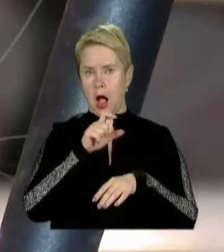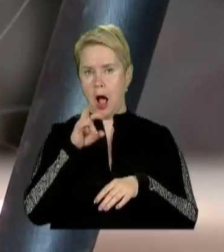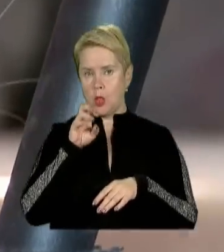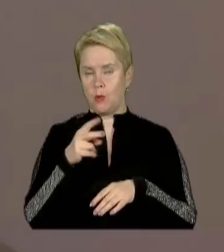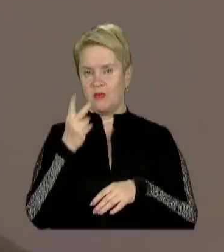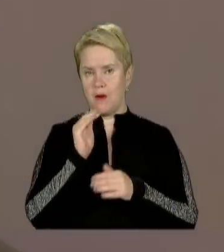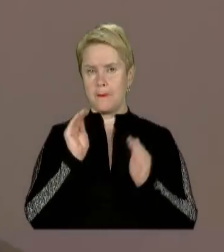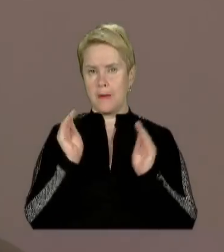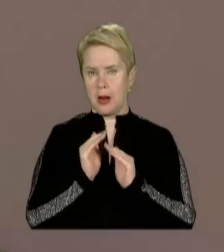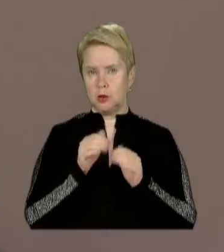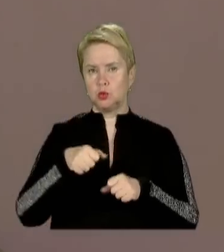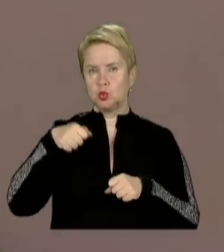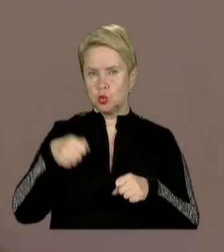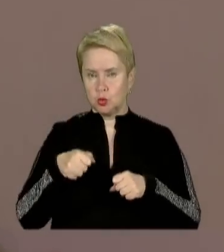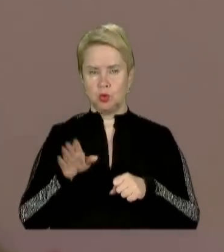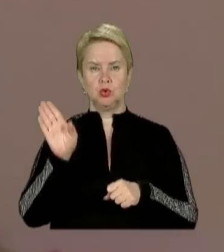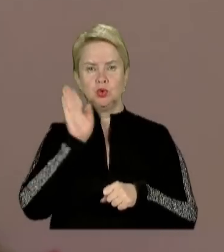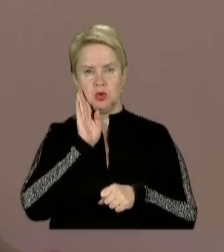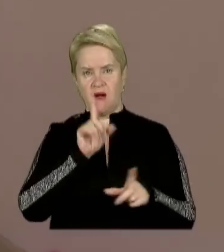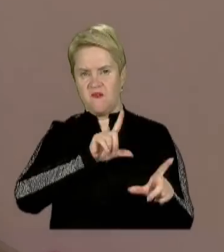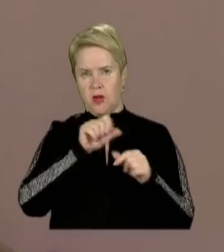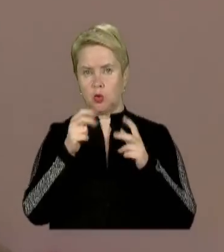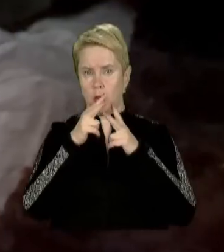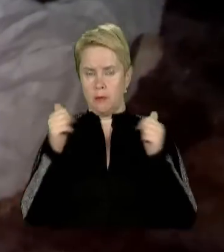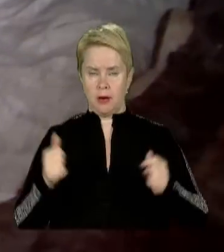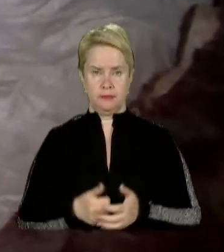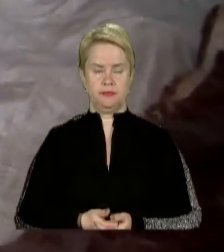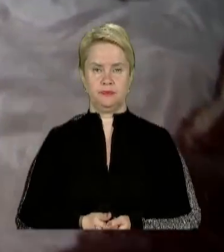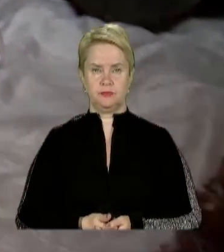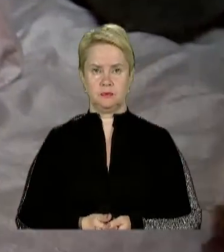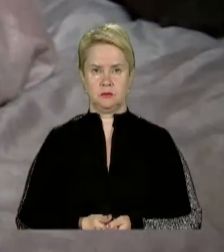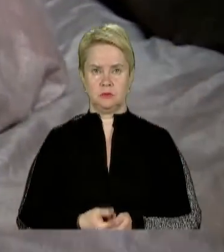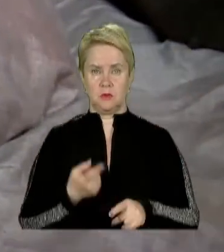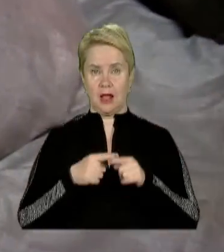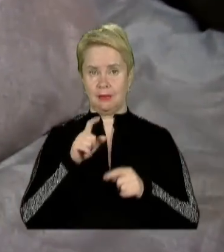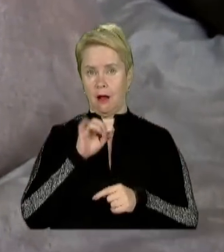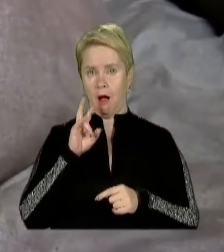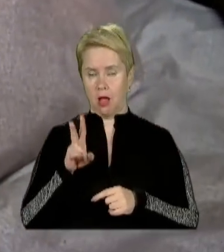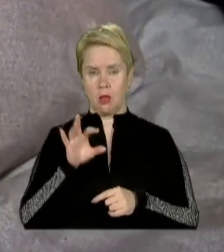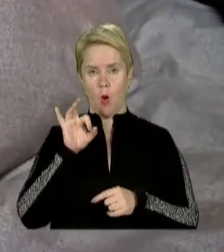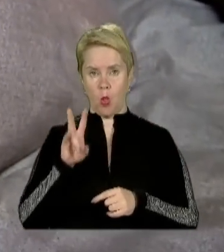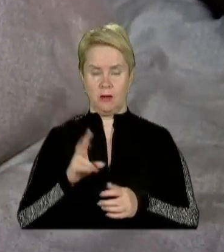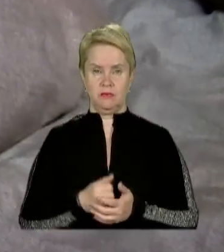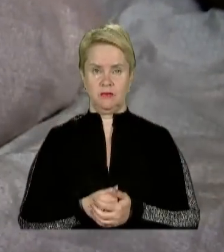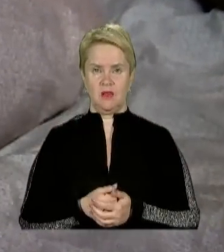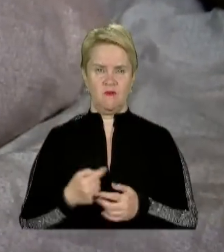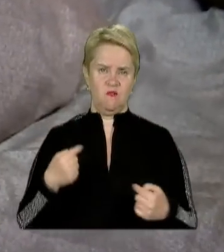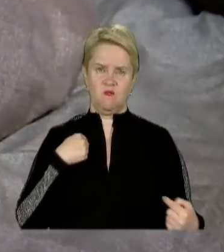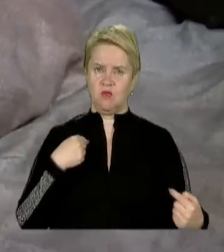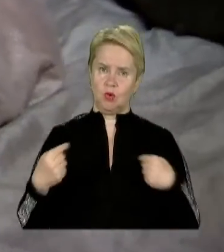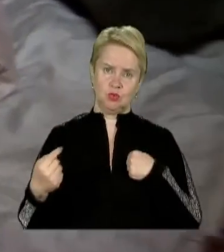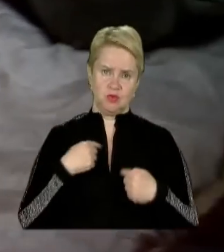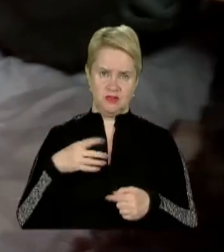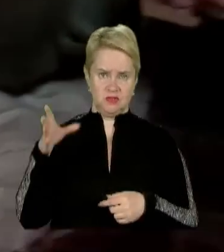та двома маленькими сумками жінка виїхала до Дніпра. Это хан, настолько он вымучился